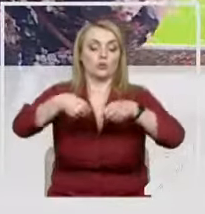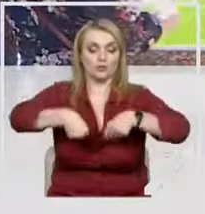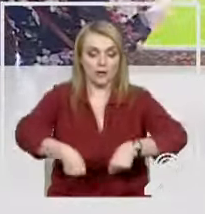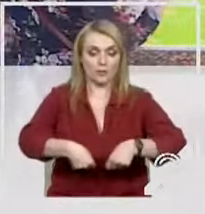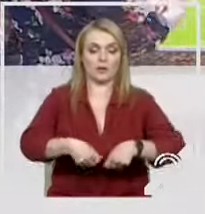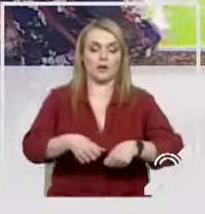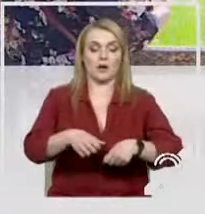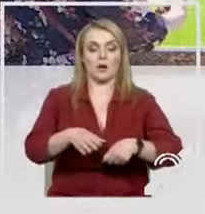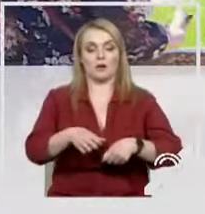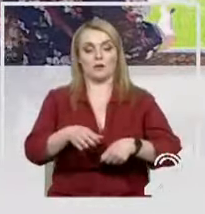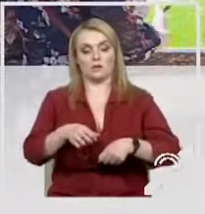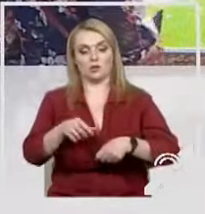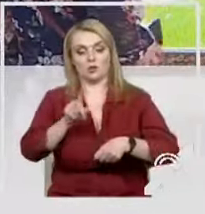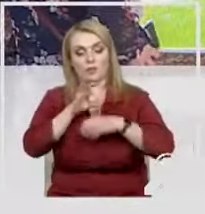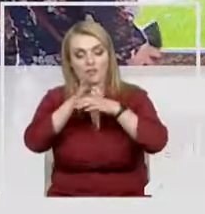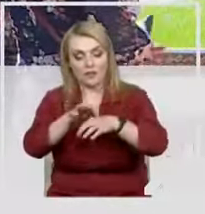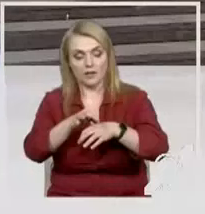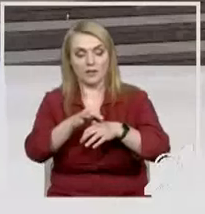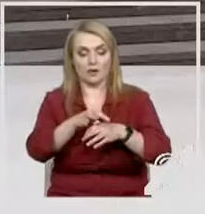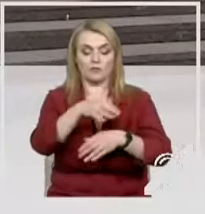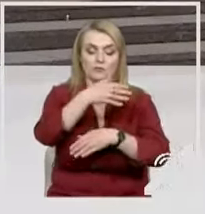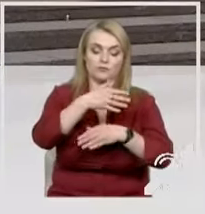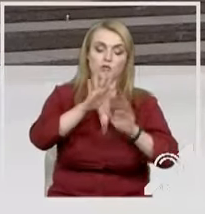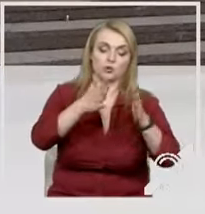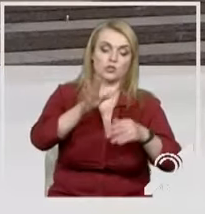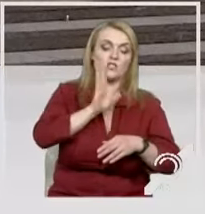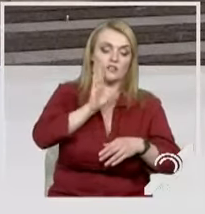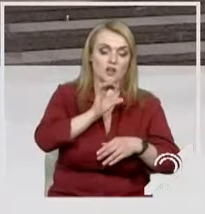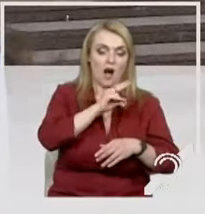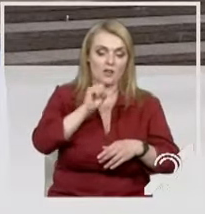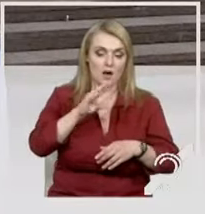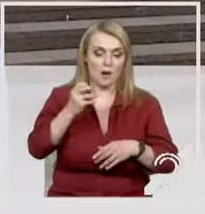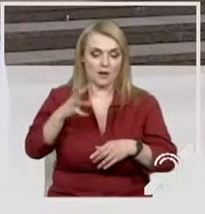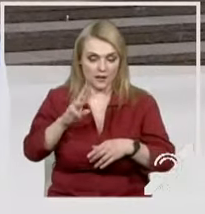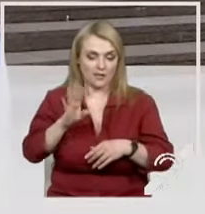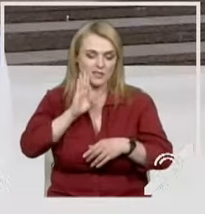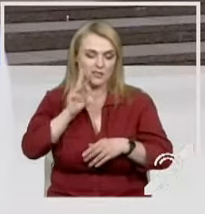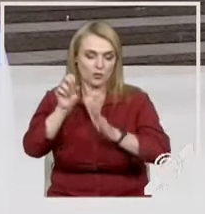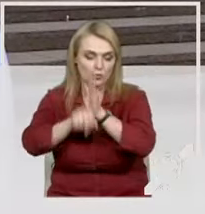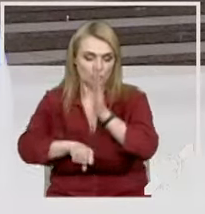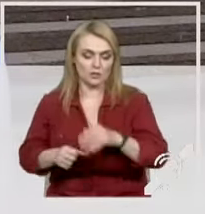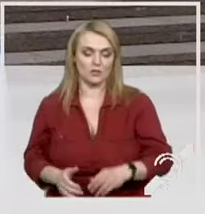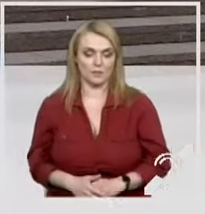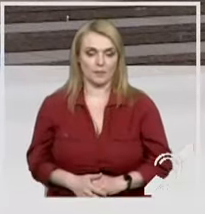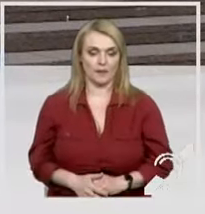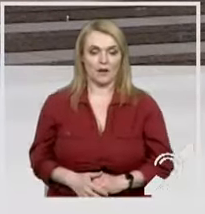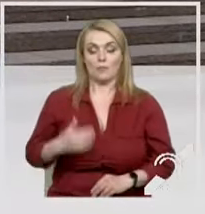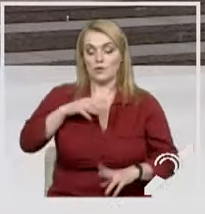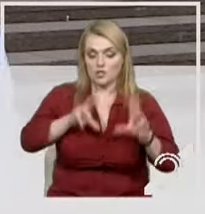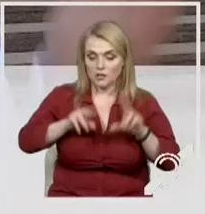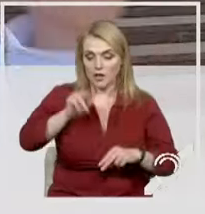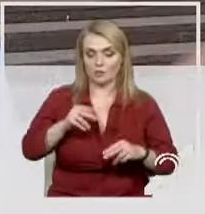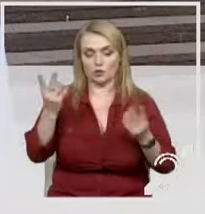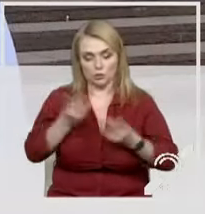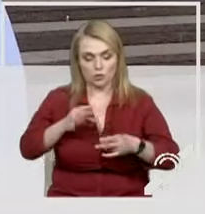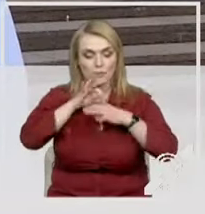Maria, dar și pentru alte victime ale violenței. Credem că autoritățile trebuie să se implice și mai mult în toate aceste cazuri, în primul rând, începând